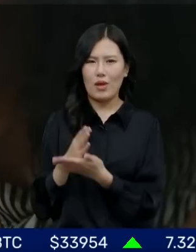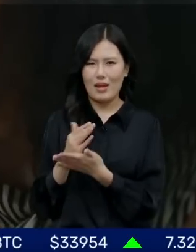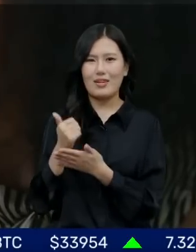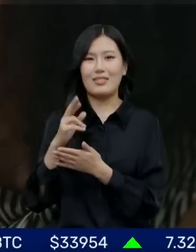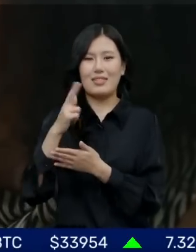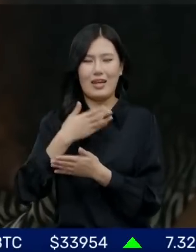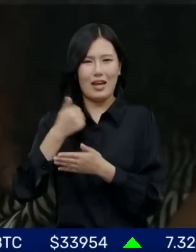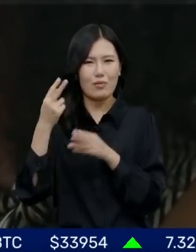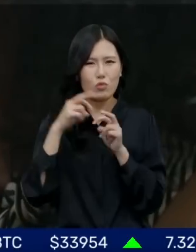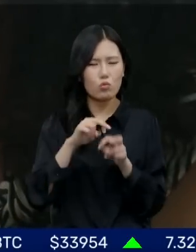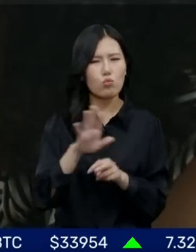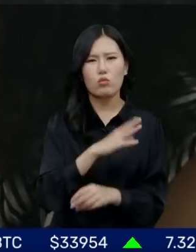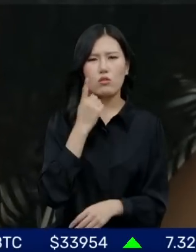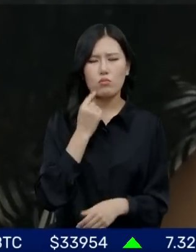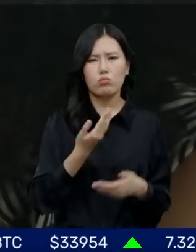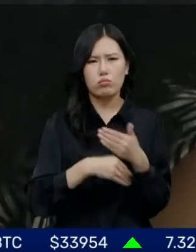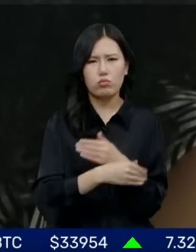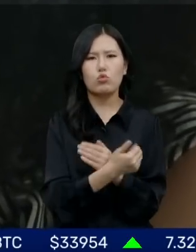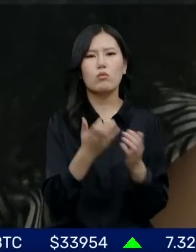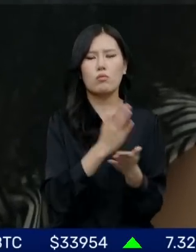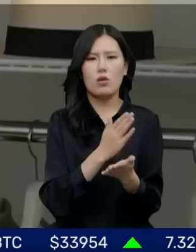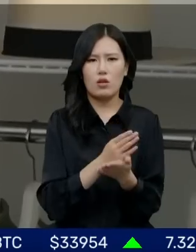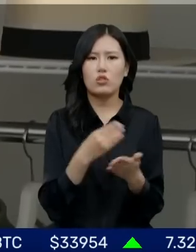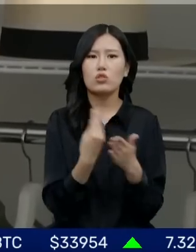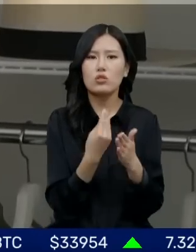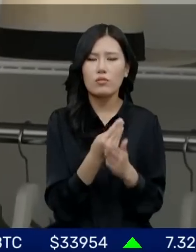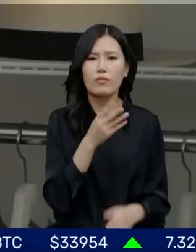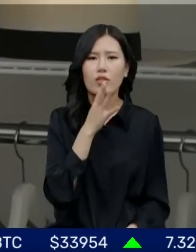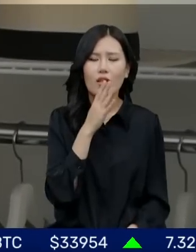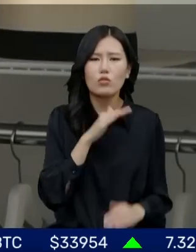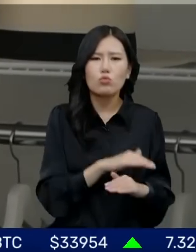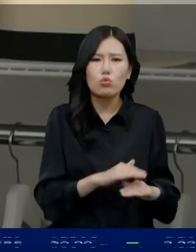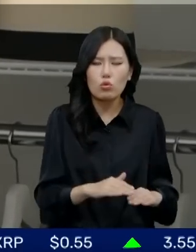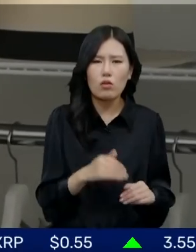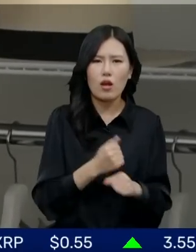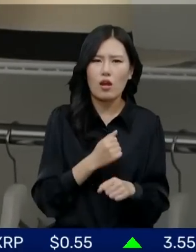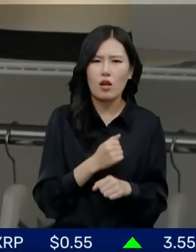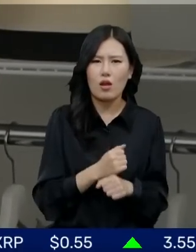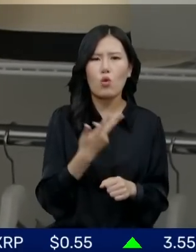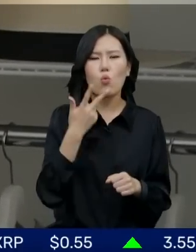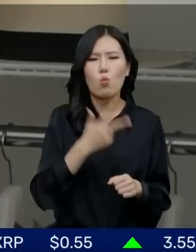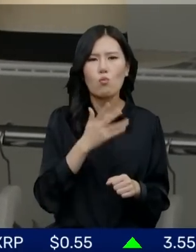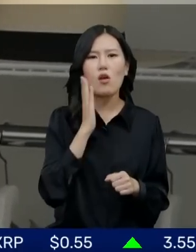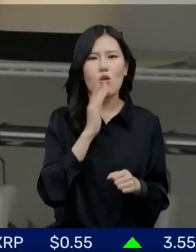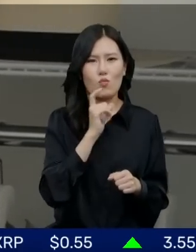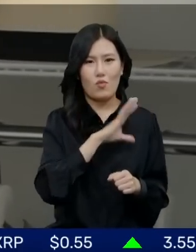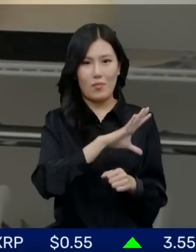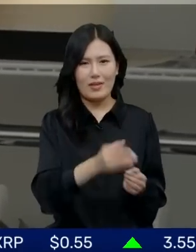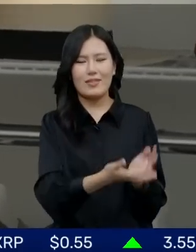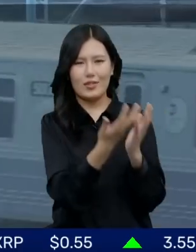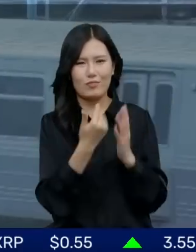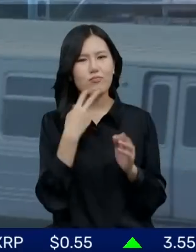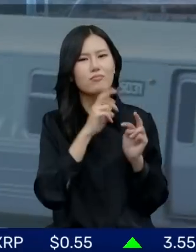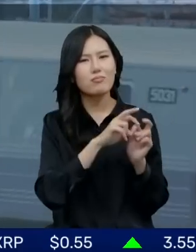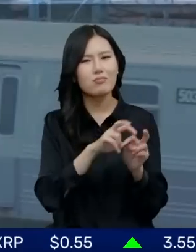хийдэг судлаач мэрэгчлэнүүд хэлж байна. Тухайлбал багнасны хүүхэдтэй хөдөлмөр эрхэлдэг 3000 ээж ид судалгаа хийхэд эдгээр ээжүүд